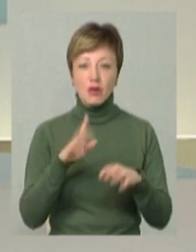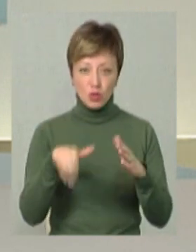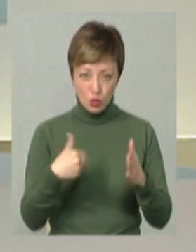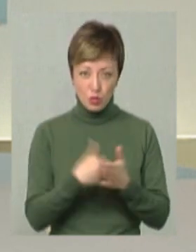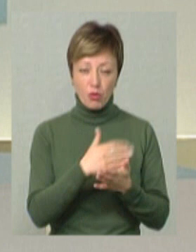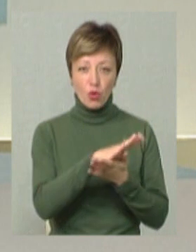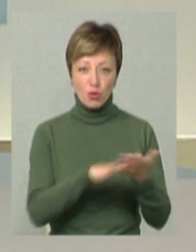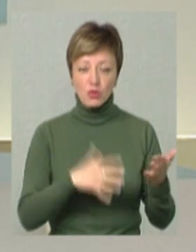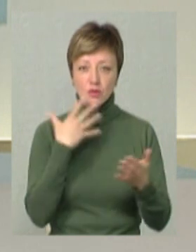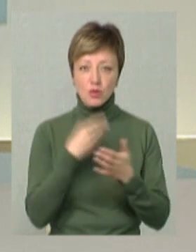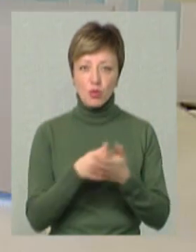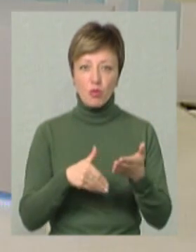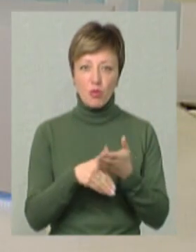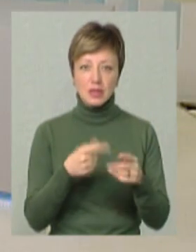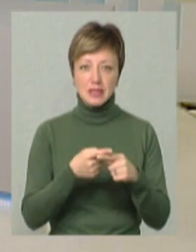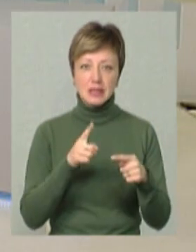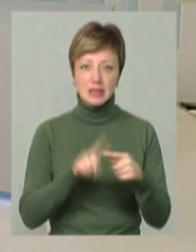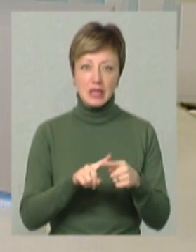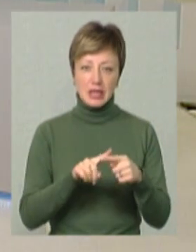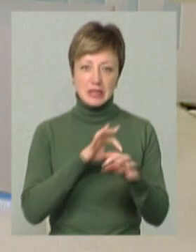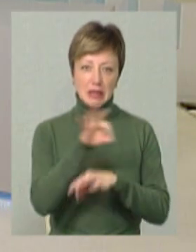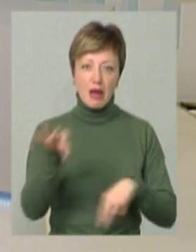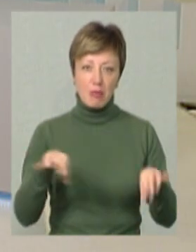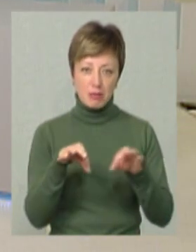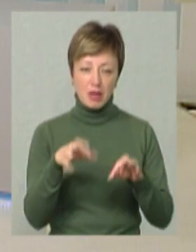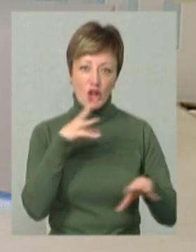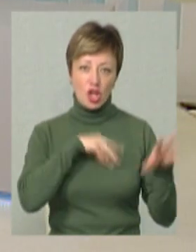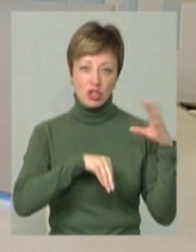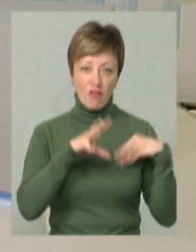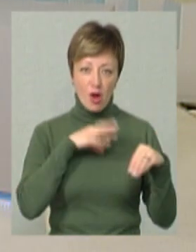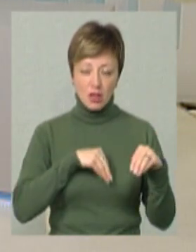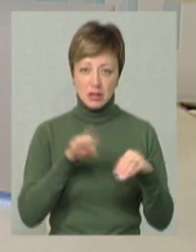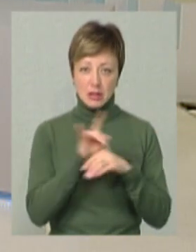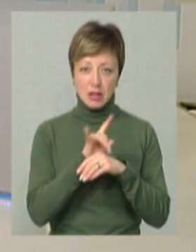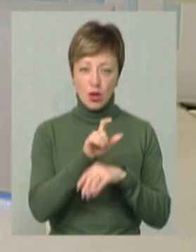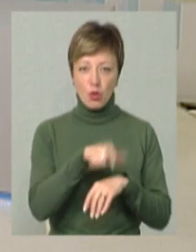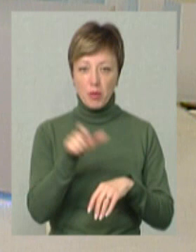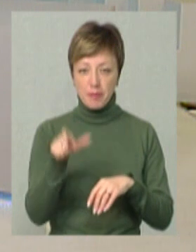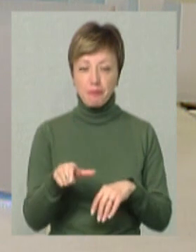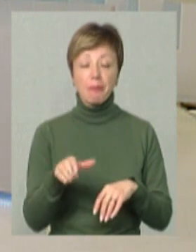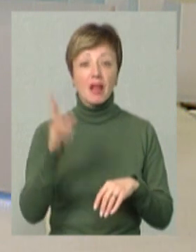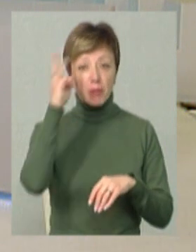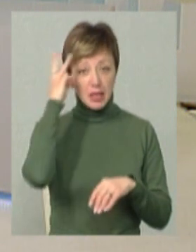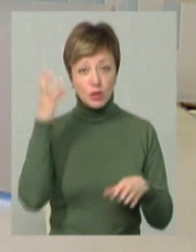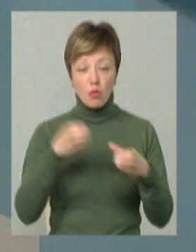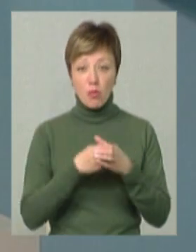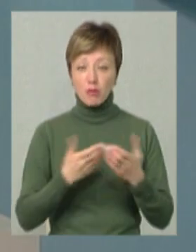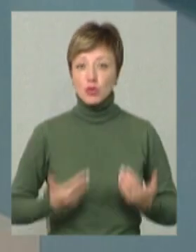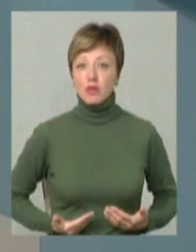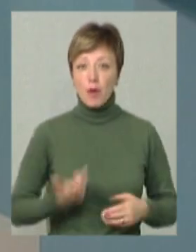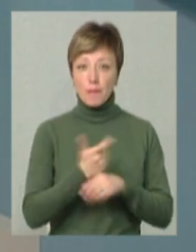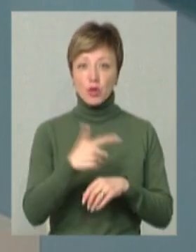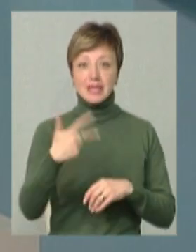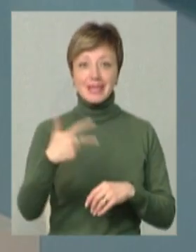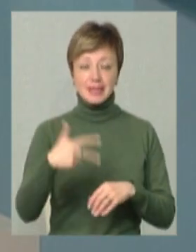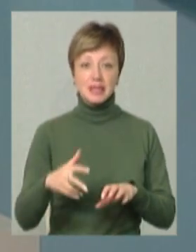шахраї продовжуються за допомогою цих схем наживатися на громадянах. А в Хмельницькій громаді наразі тимчасово проживає понад 30